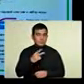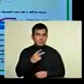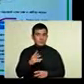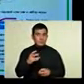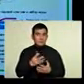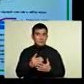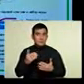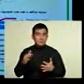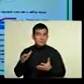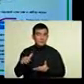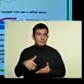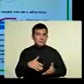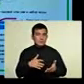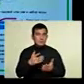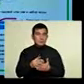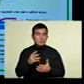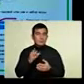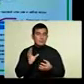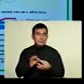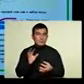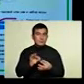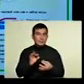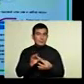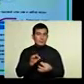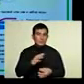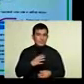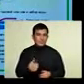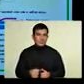какие страны протекает река Амударья?